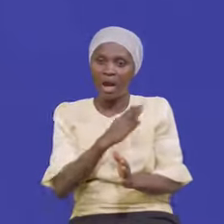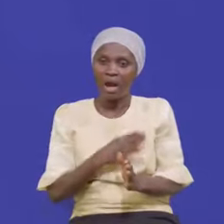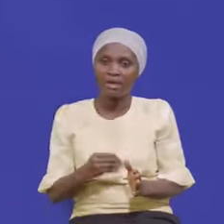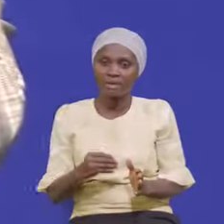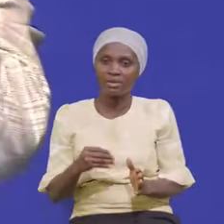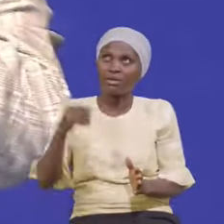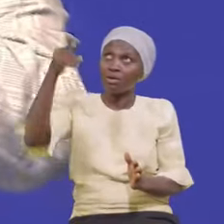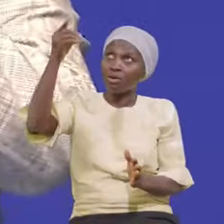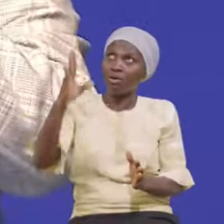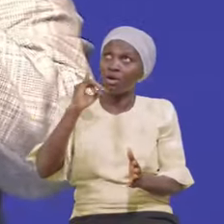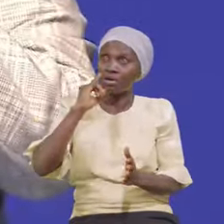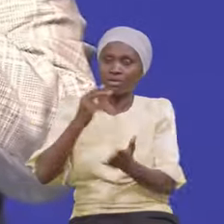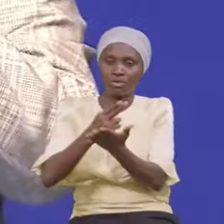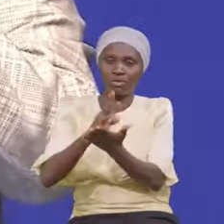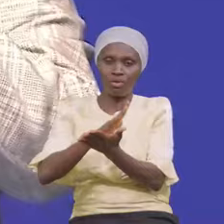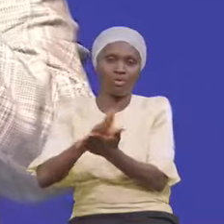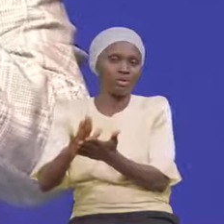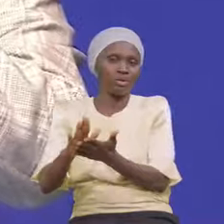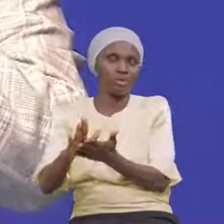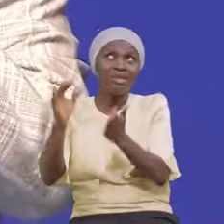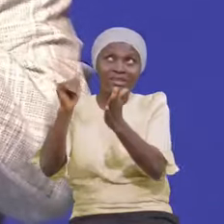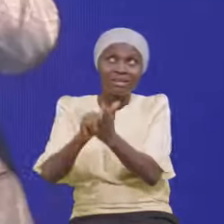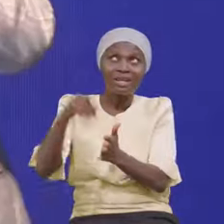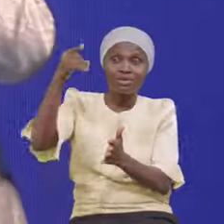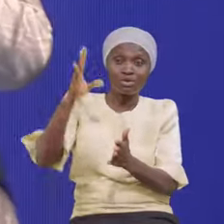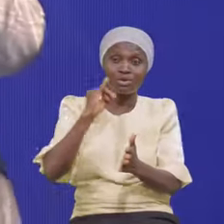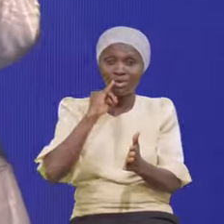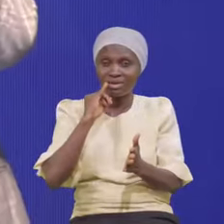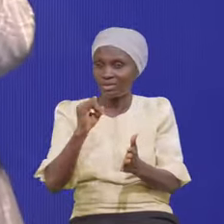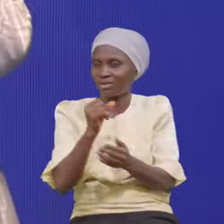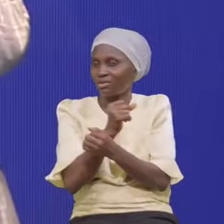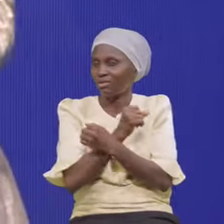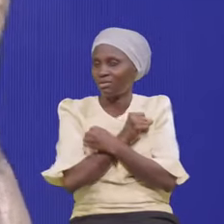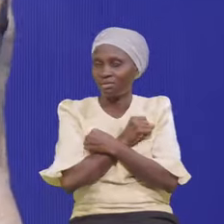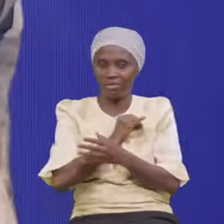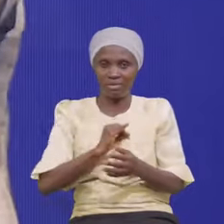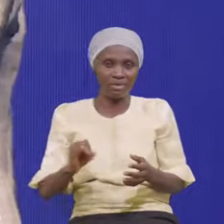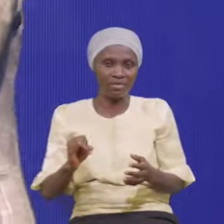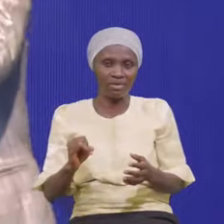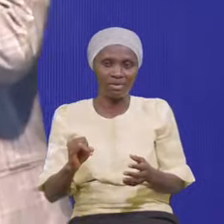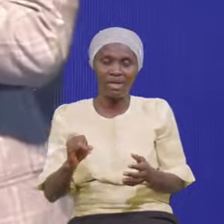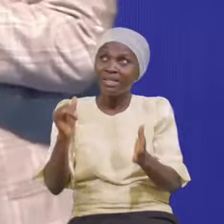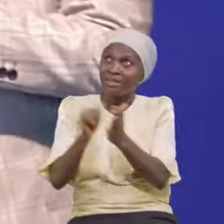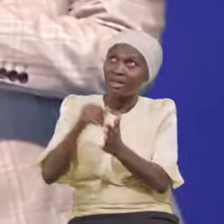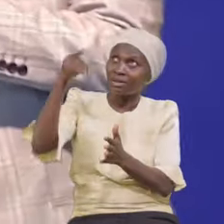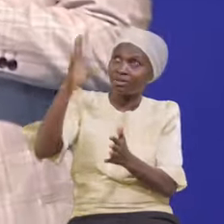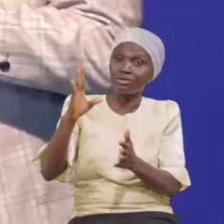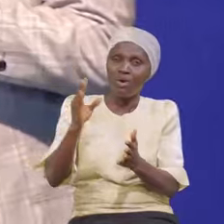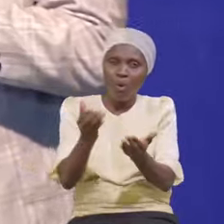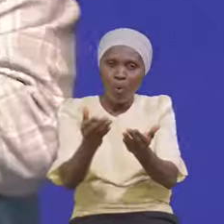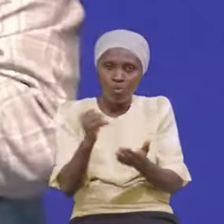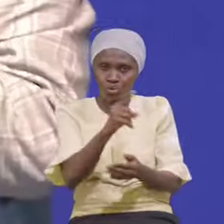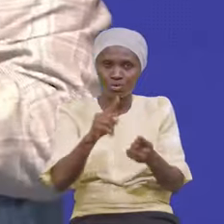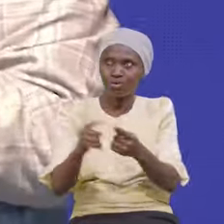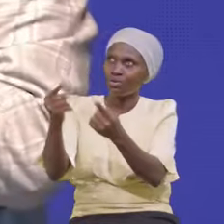is holy. ఆ దేవుడు పరిశుద్ధుడు. That God is loving. ఆ దేవుడు ప్రేమగలవాడు. That God wants you to